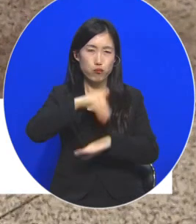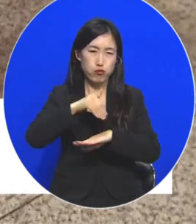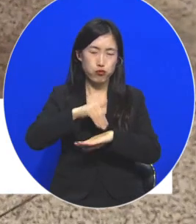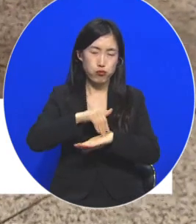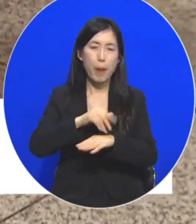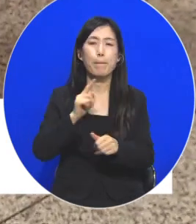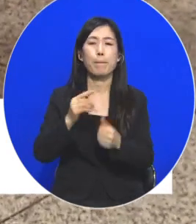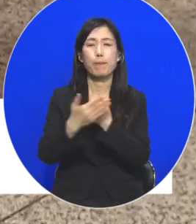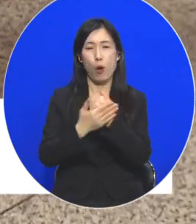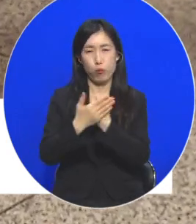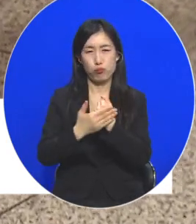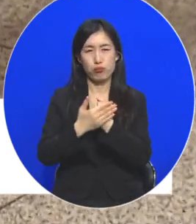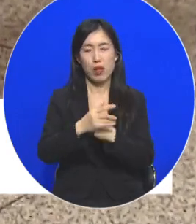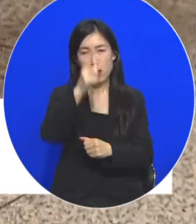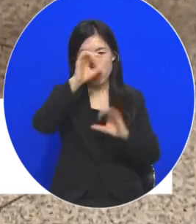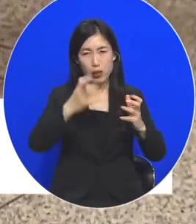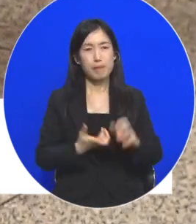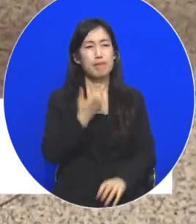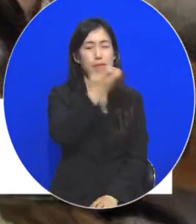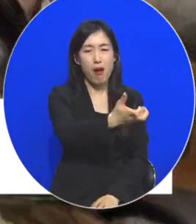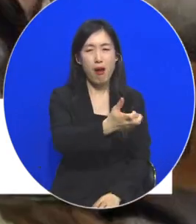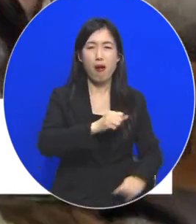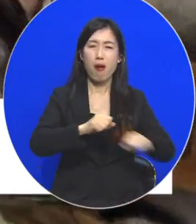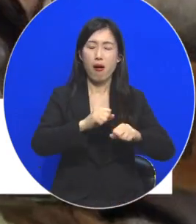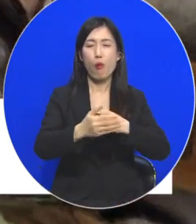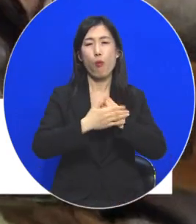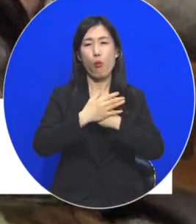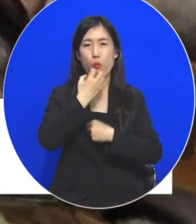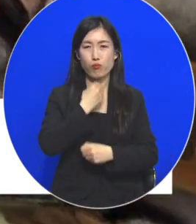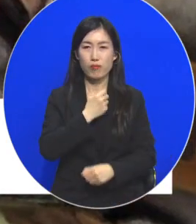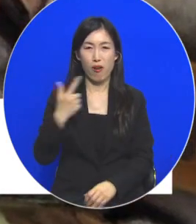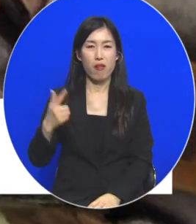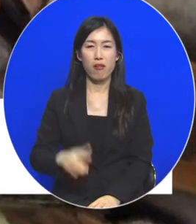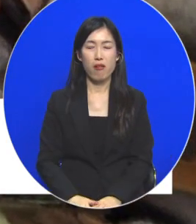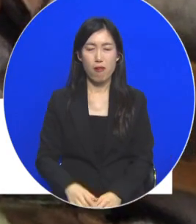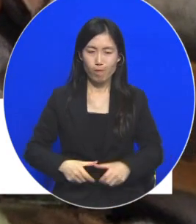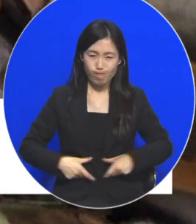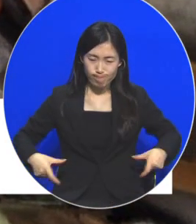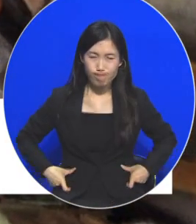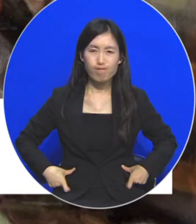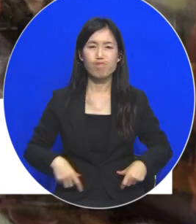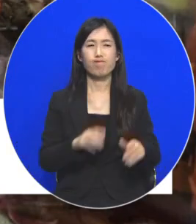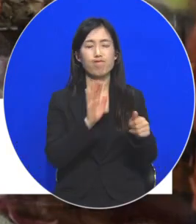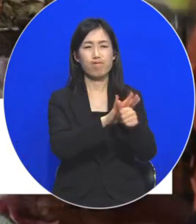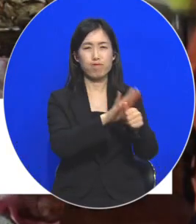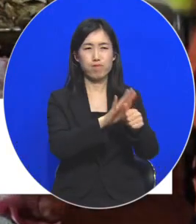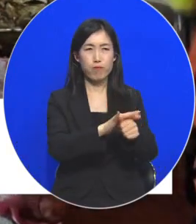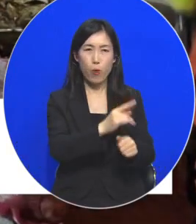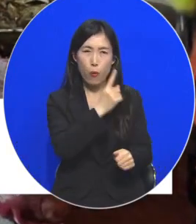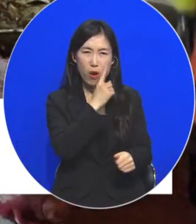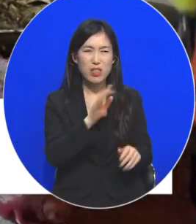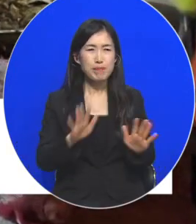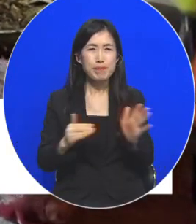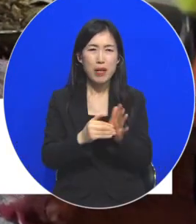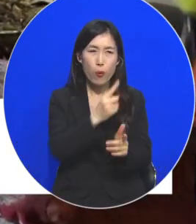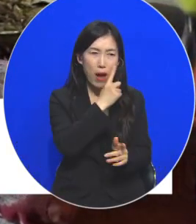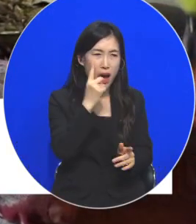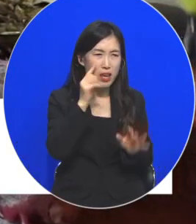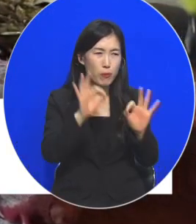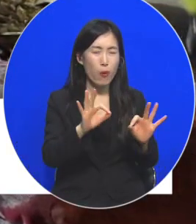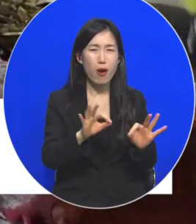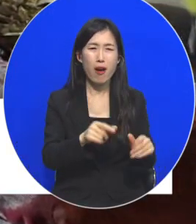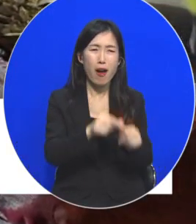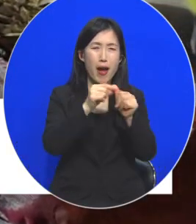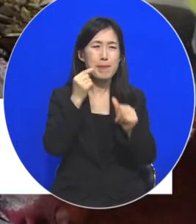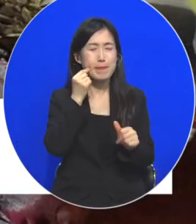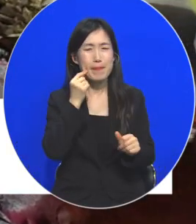점이 튀르키예 현장에서도 주요했다고 설명했습니다. 용기 있는 활동 속에서도 확인만 하고 수습할 수 없었던 주검들을 뒤로할